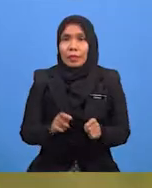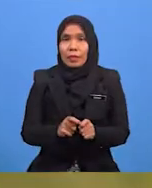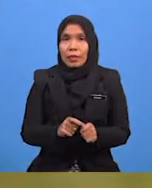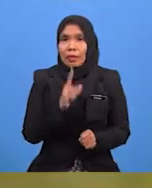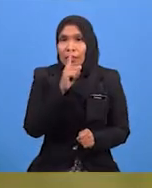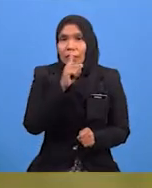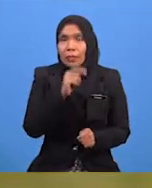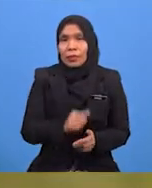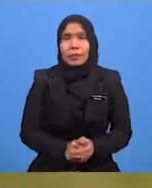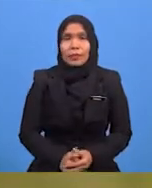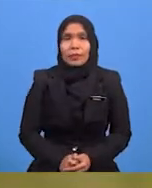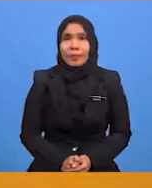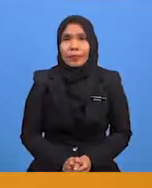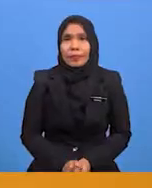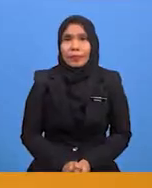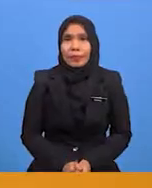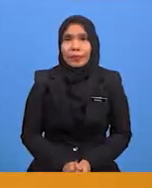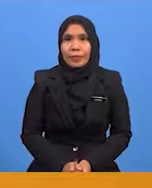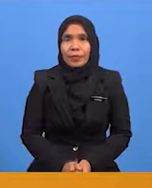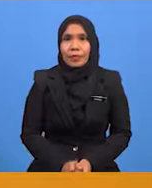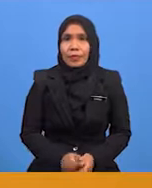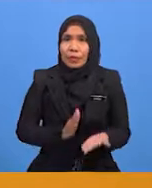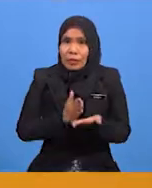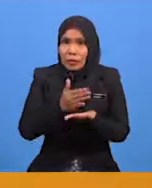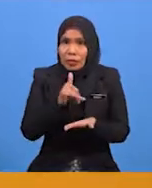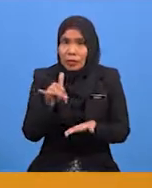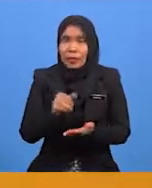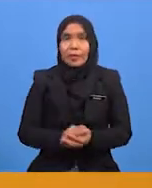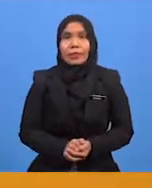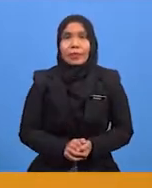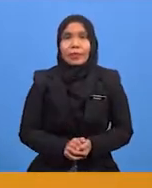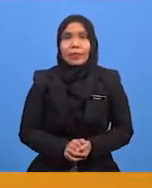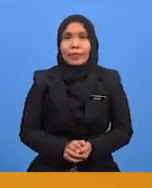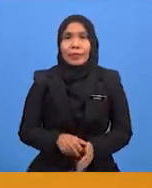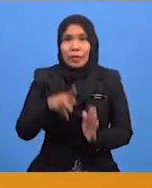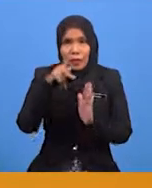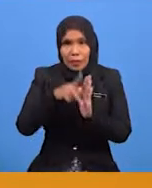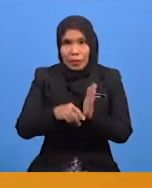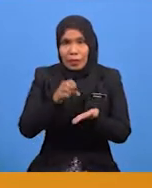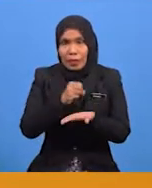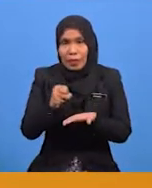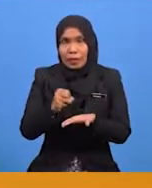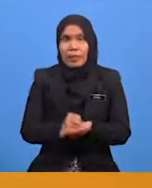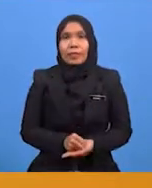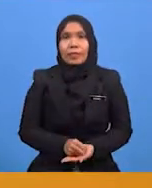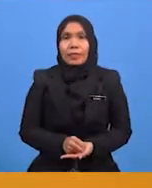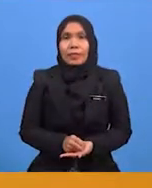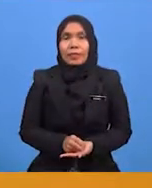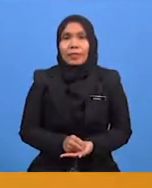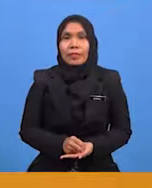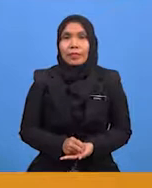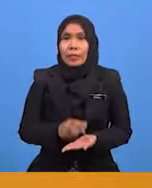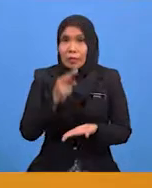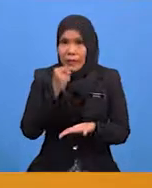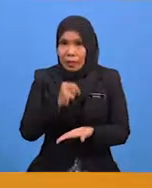Pada rangkap yang keempat, penyajak sekali lagi menasihati anak gadisnya